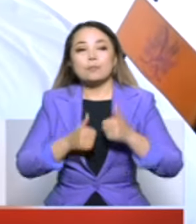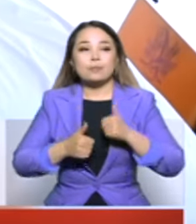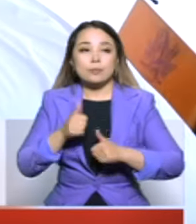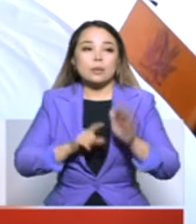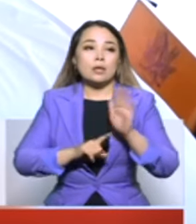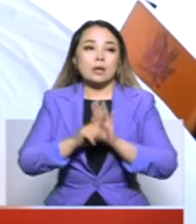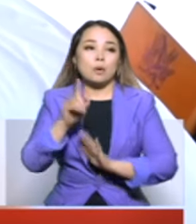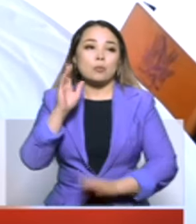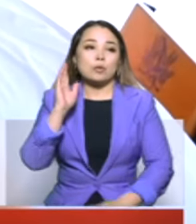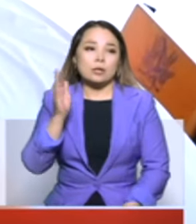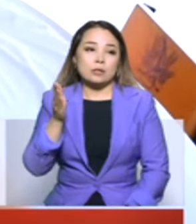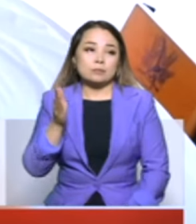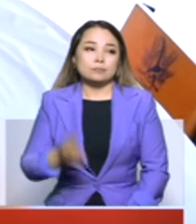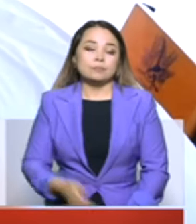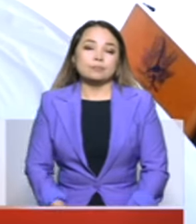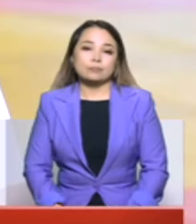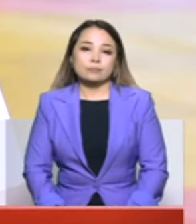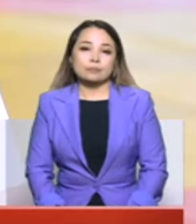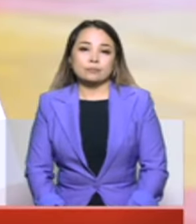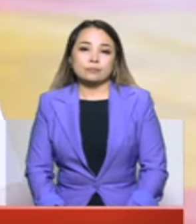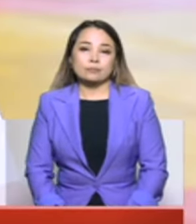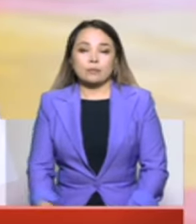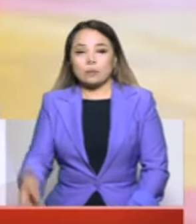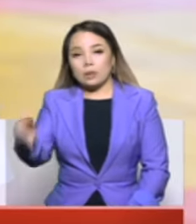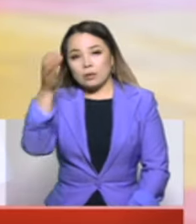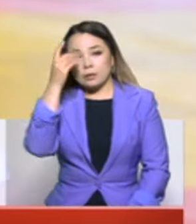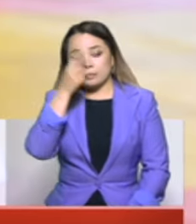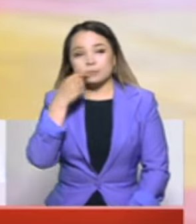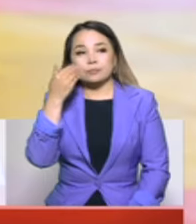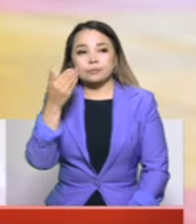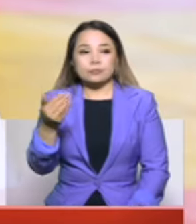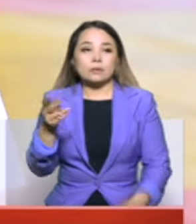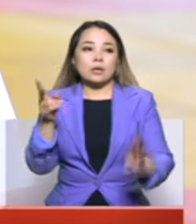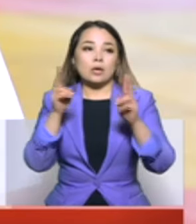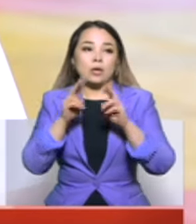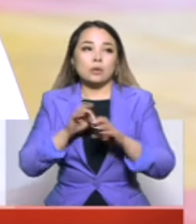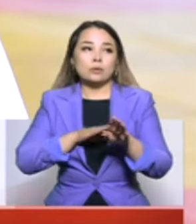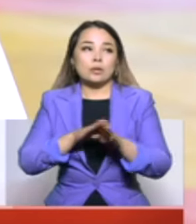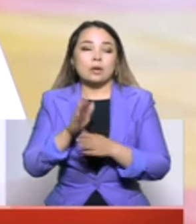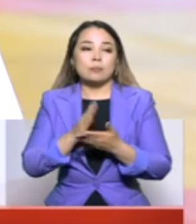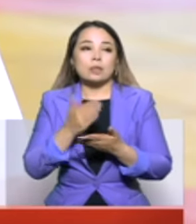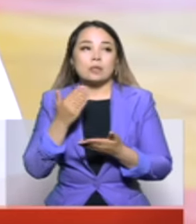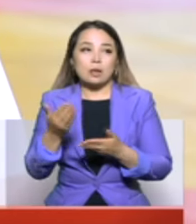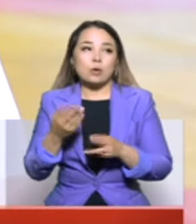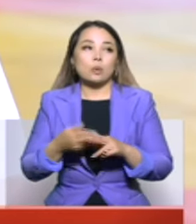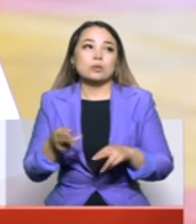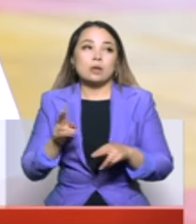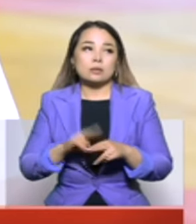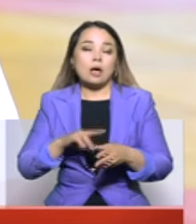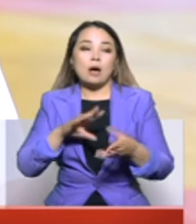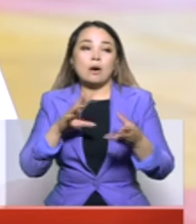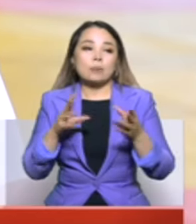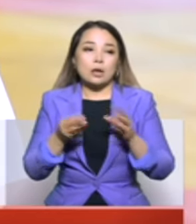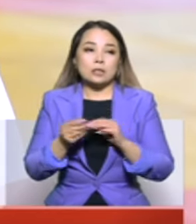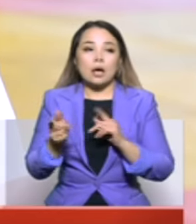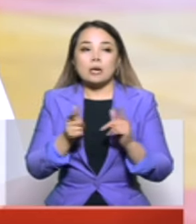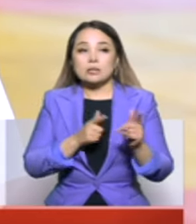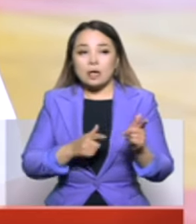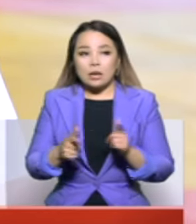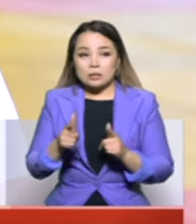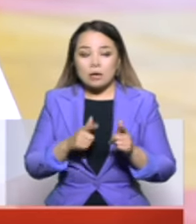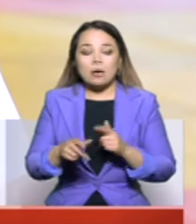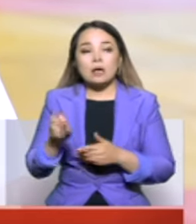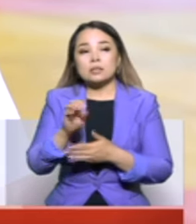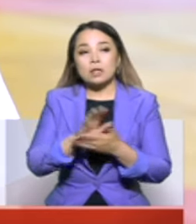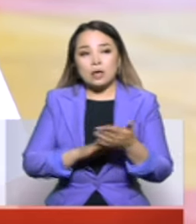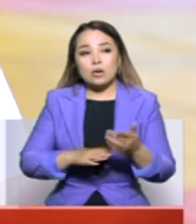дейін жүргізіледі. Яғни ғылыми тұрғыда да зерттеулер жүргізіліп жатыр, сондықтан бұның барлығы дайындыққа, ары